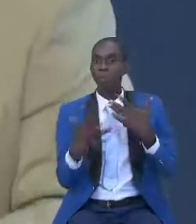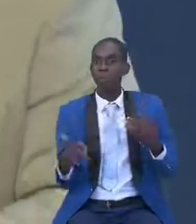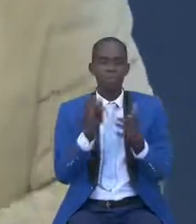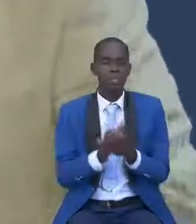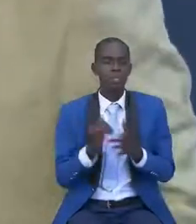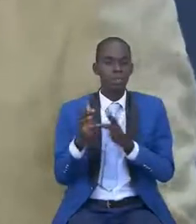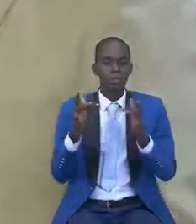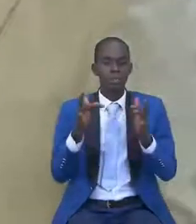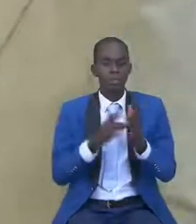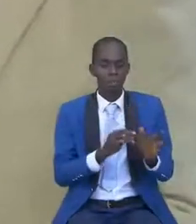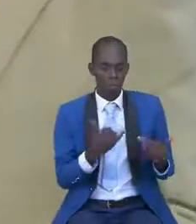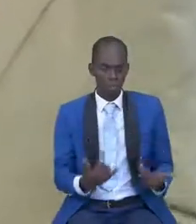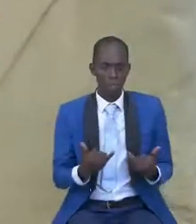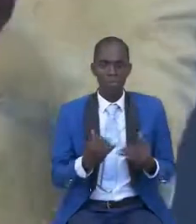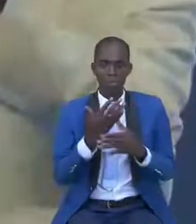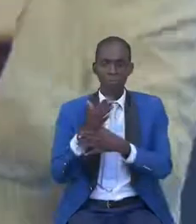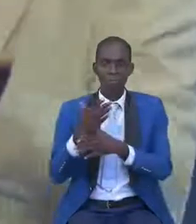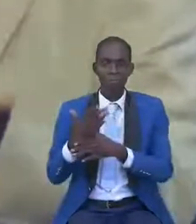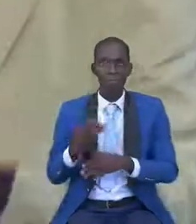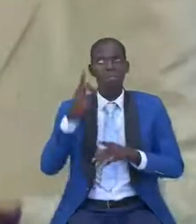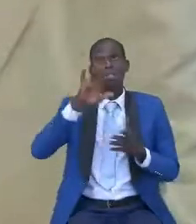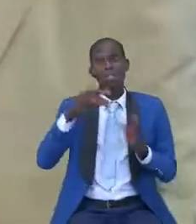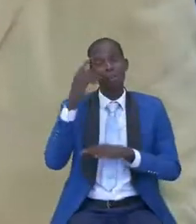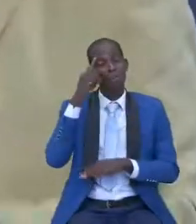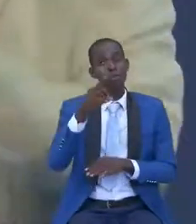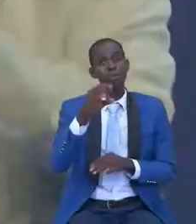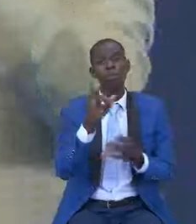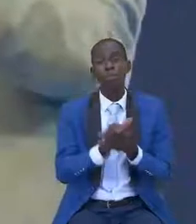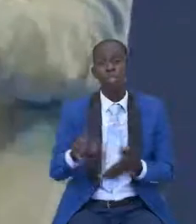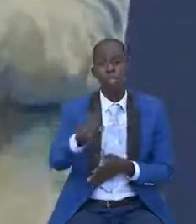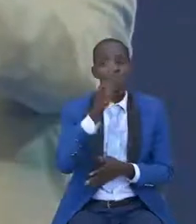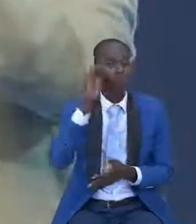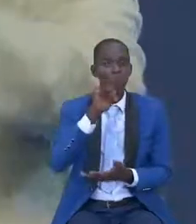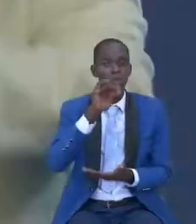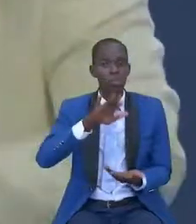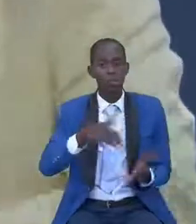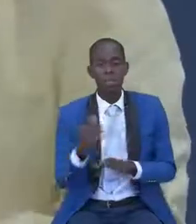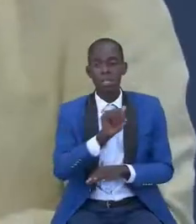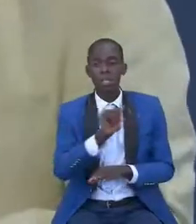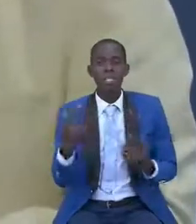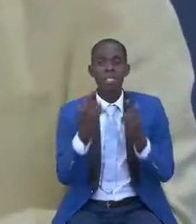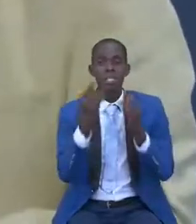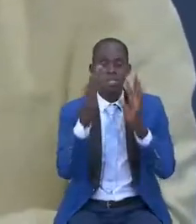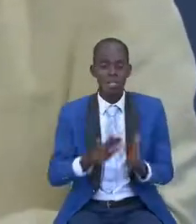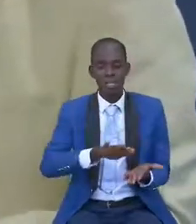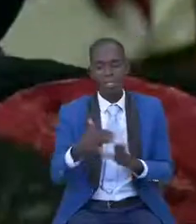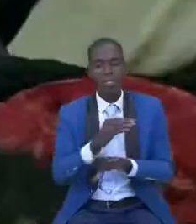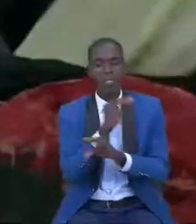Jésus et du sang que Jésus a déjà versé. Il est mort pour toi, pour que